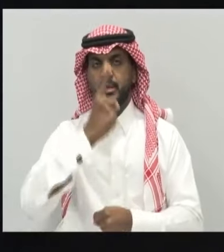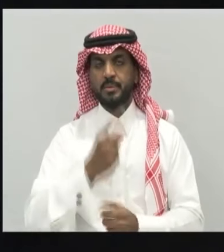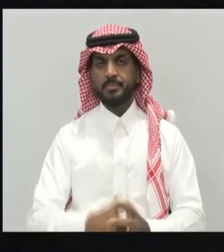الله